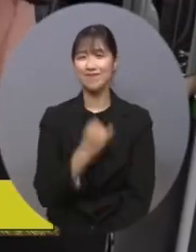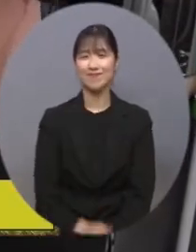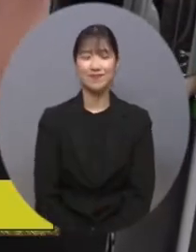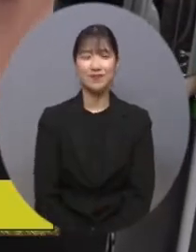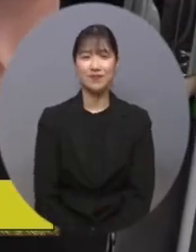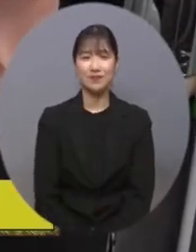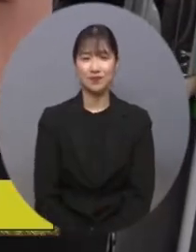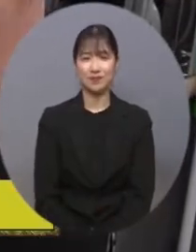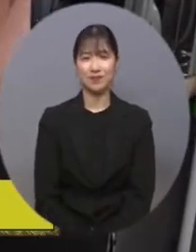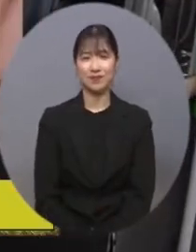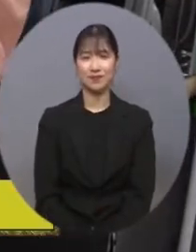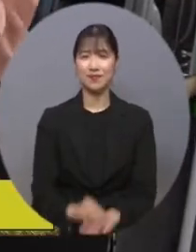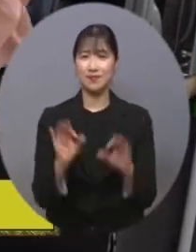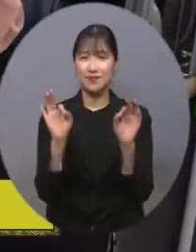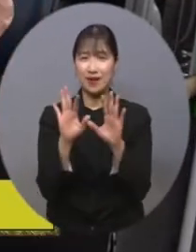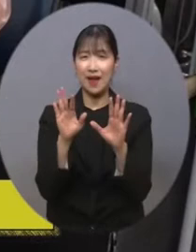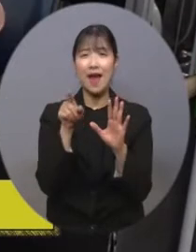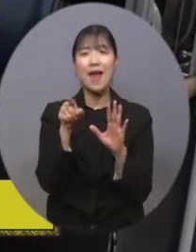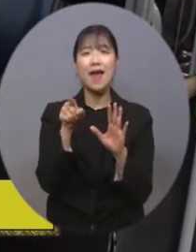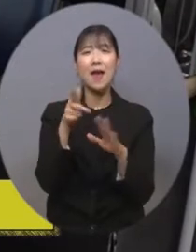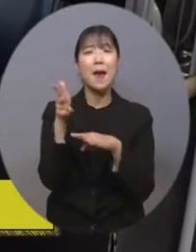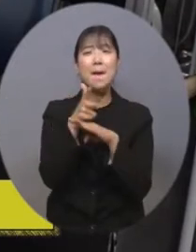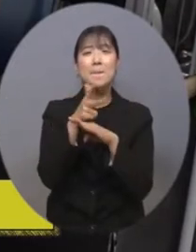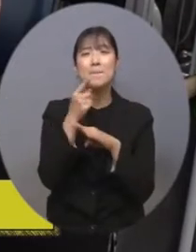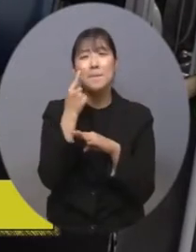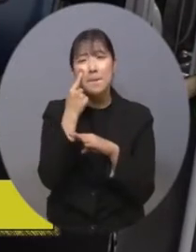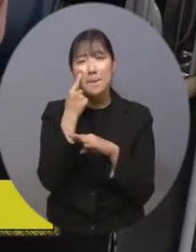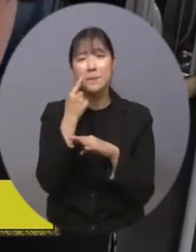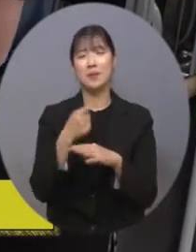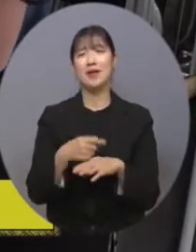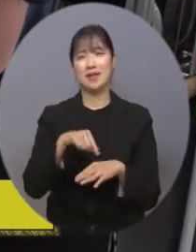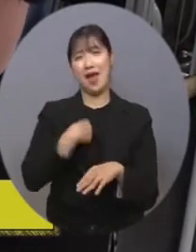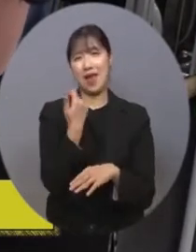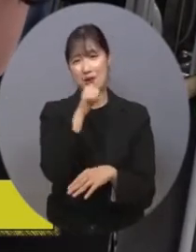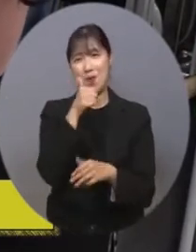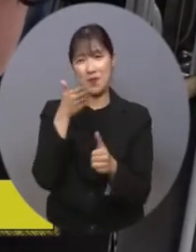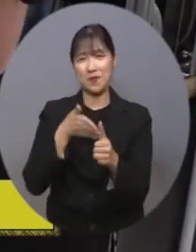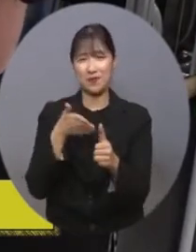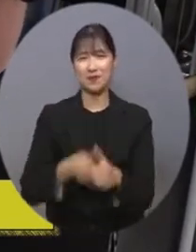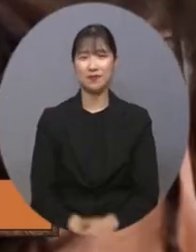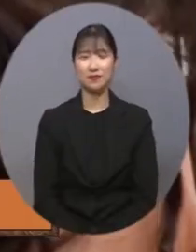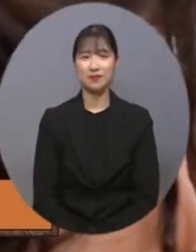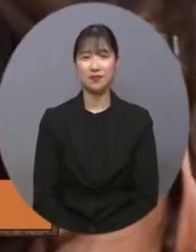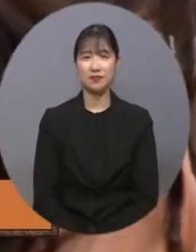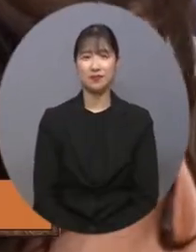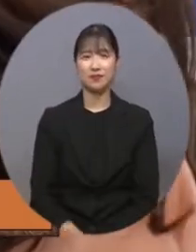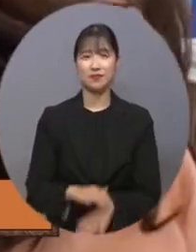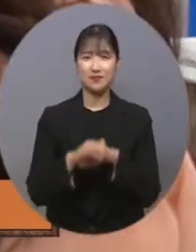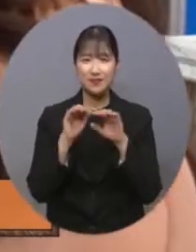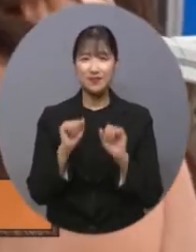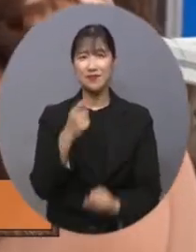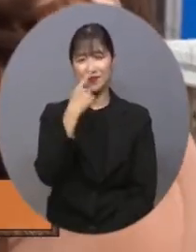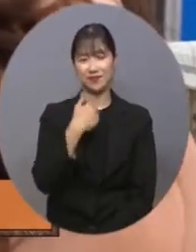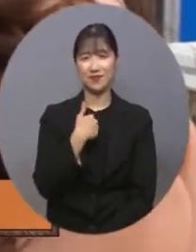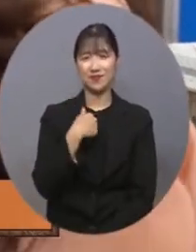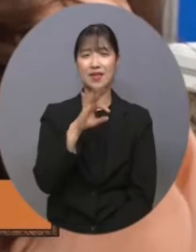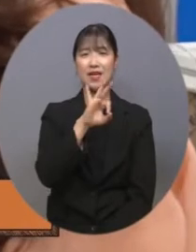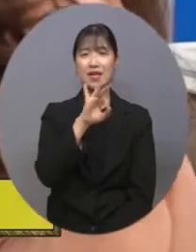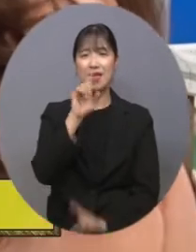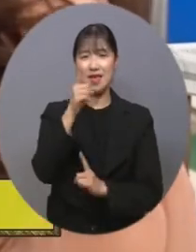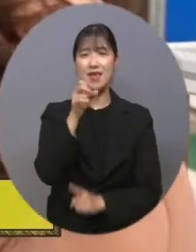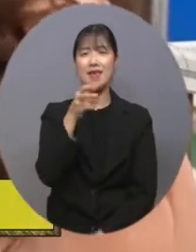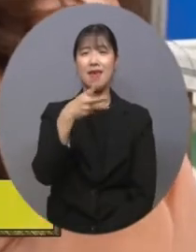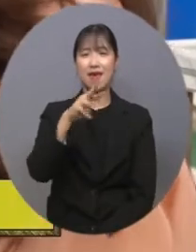감사합니다. 그러시면 여기 저희 한번 자기소개 간단하게 부탁드릴게요. 제 이름은